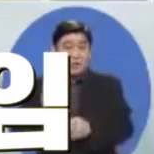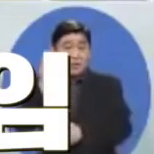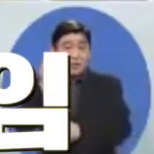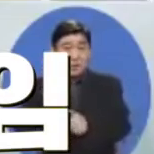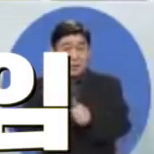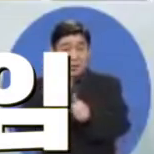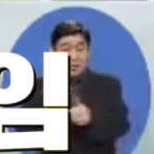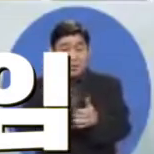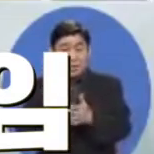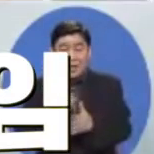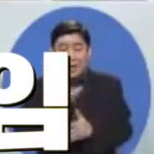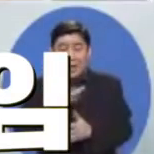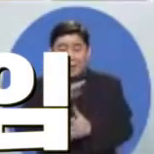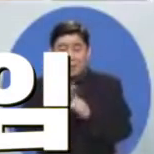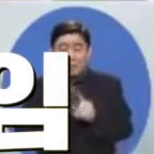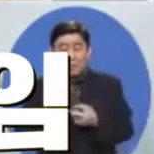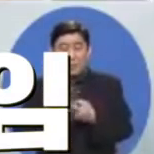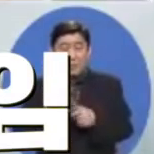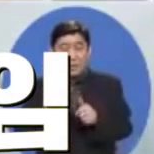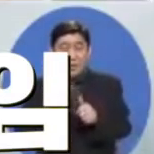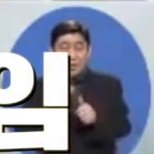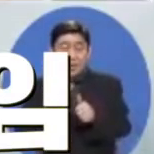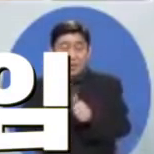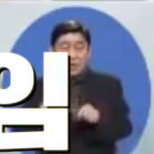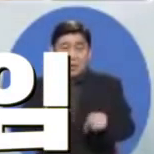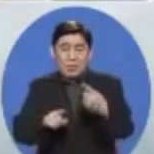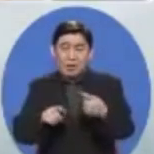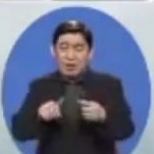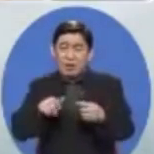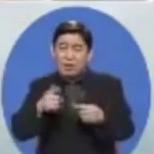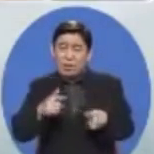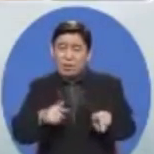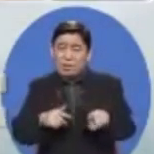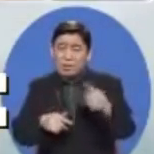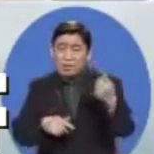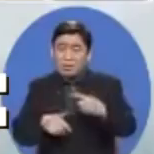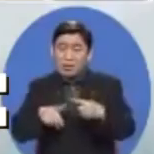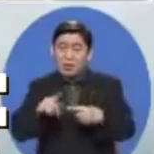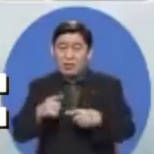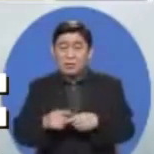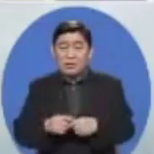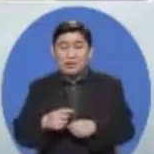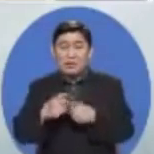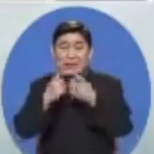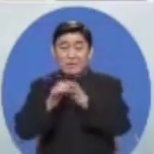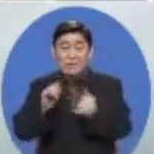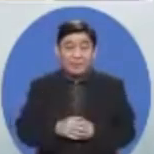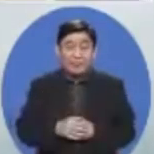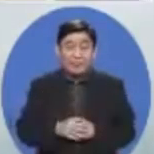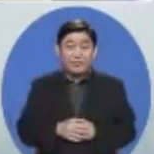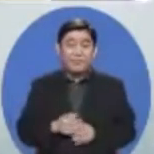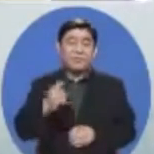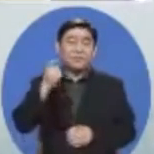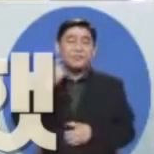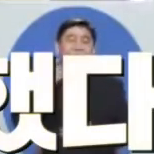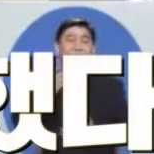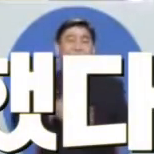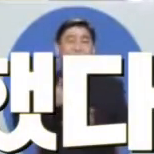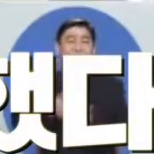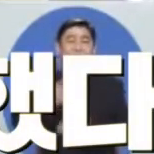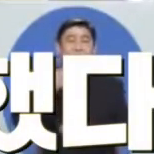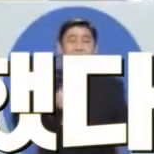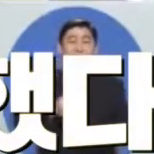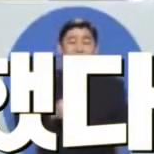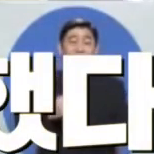하셨죠? 민원인들 상대로 하셨죠? 100건입니까? 1000건입니까? 민원인을 상대로 한 일은 없습니다. 그건 없습니까? 가짜뉴스